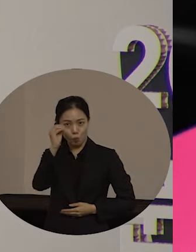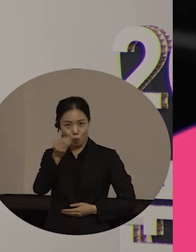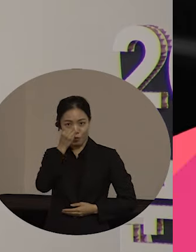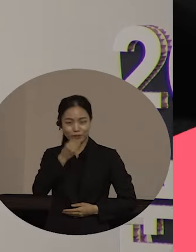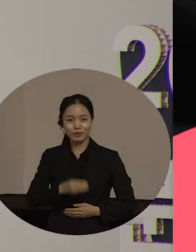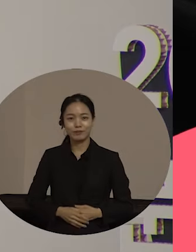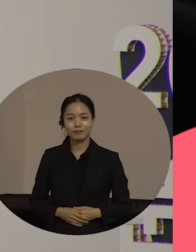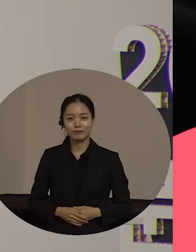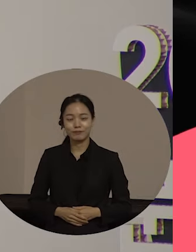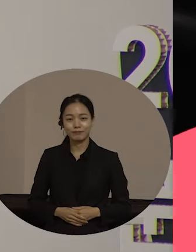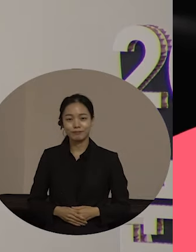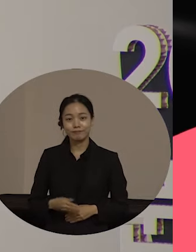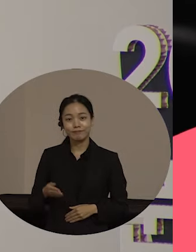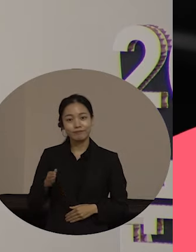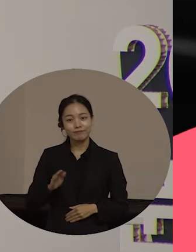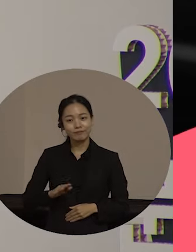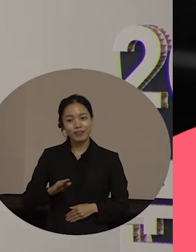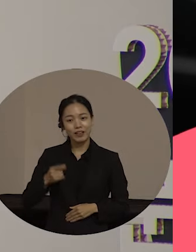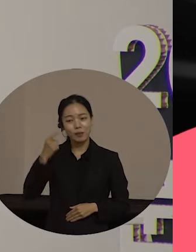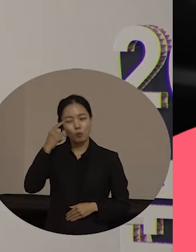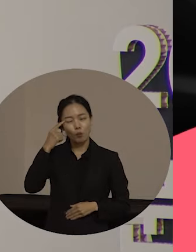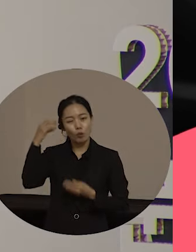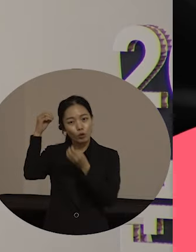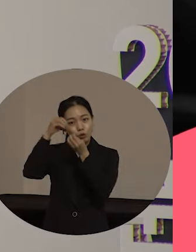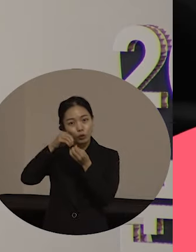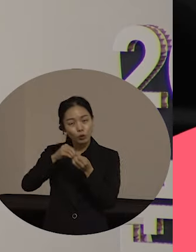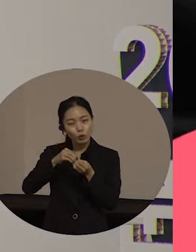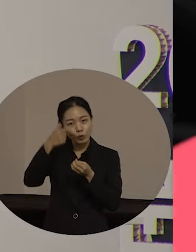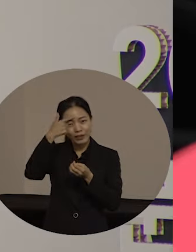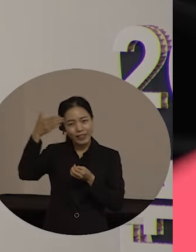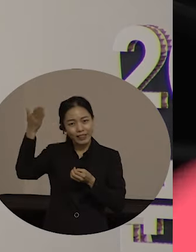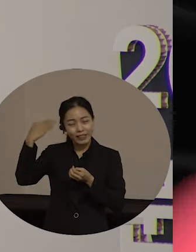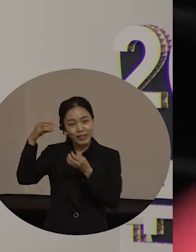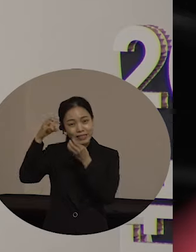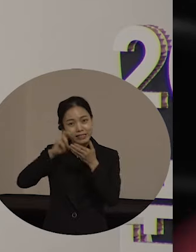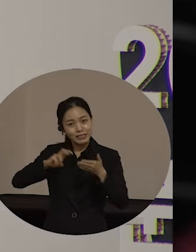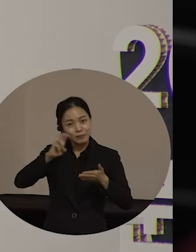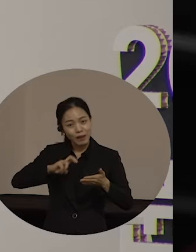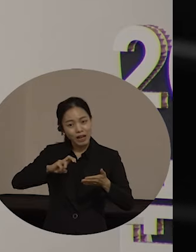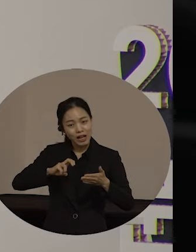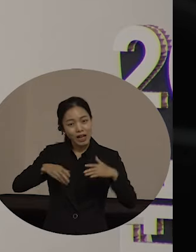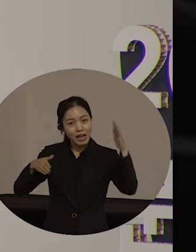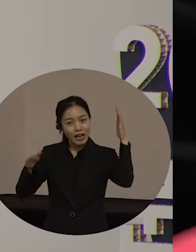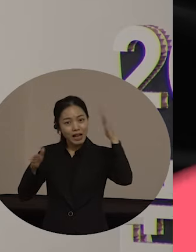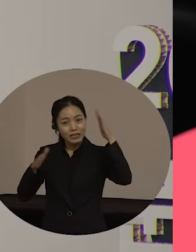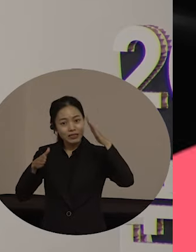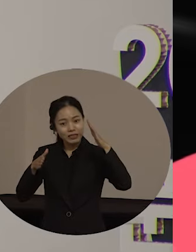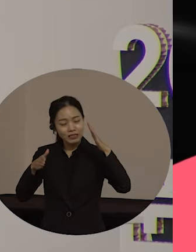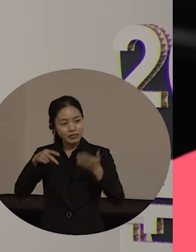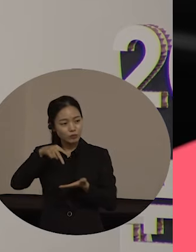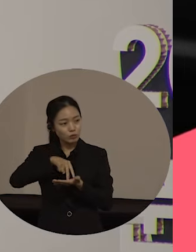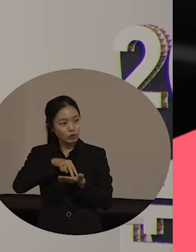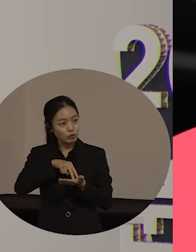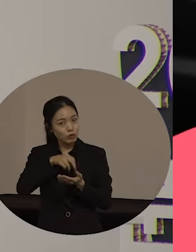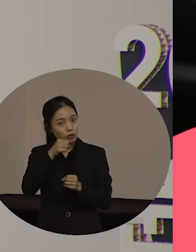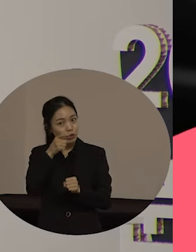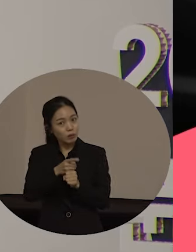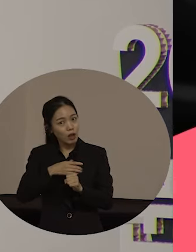이게 몽골리아의 전통 음악을 학생들이 거의 다 알고 배우고 있는지 그래서